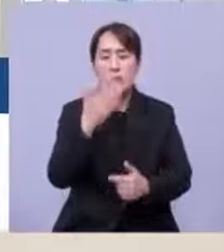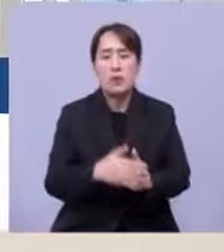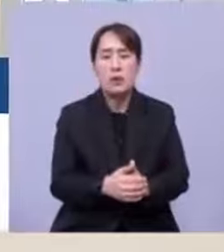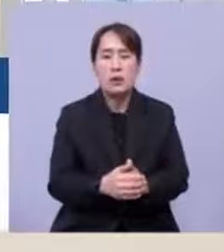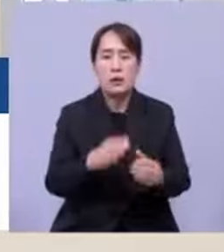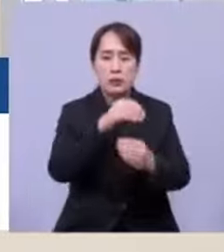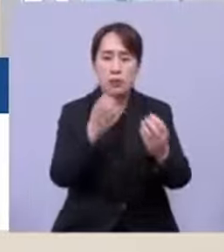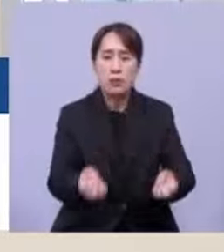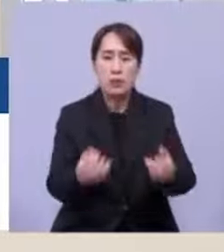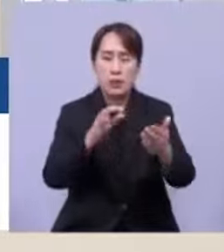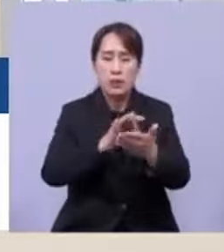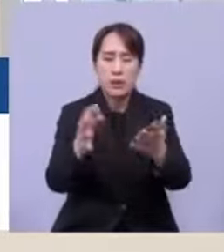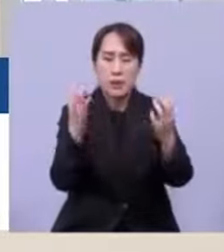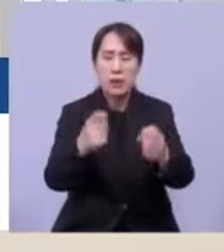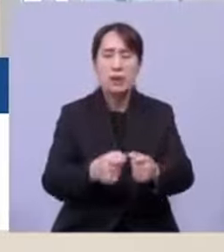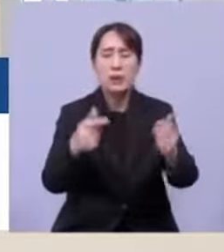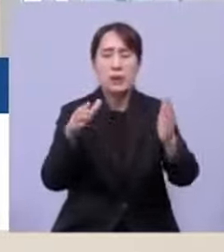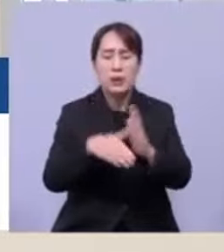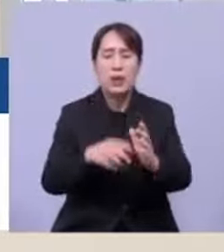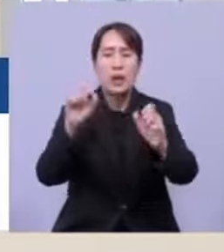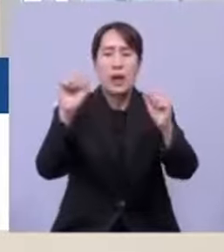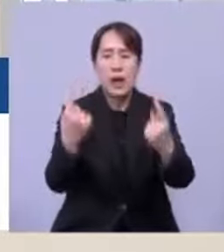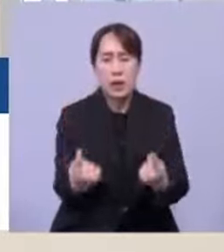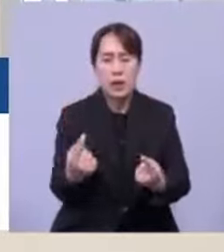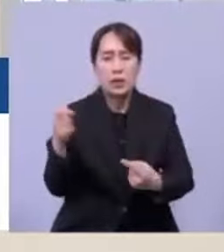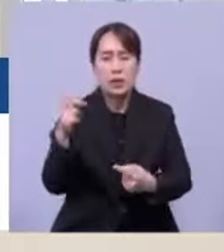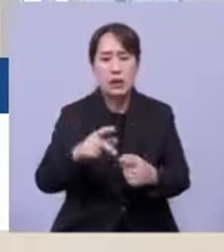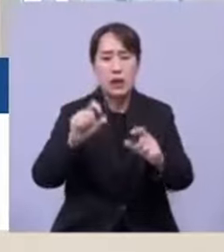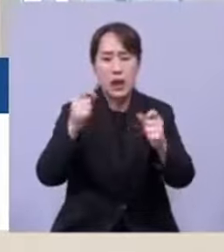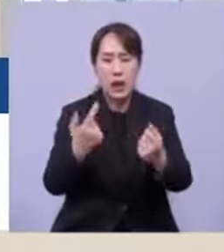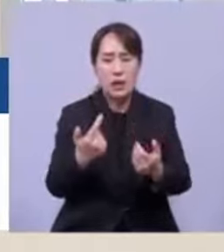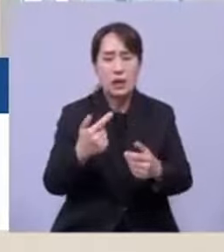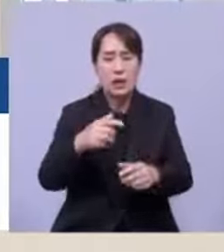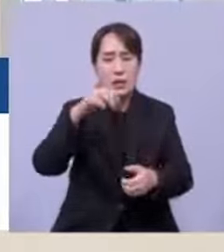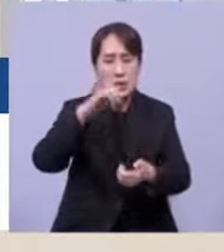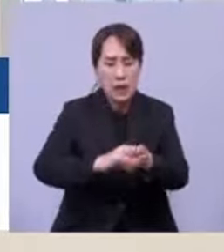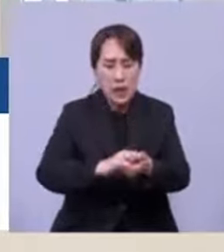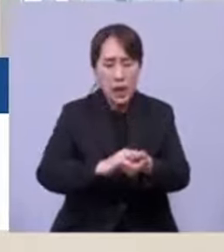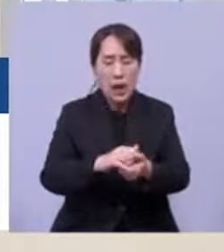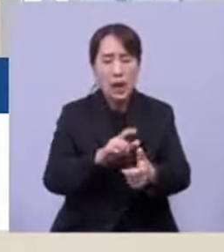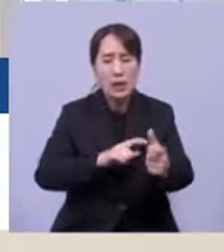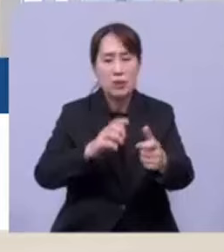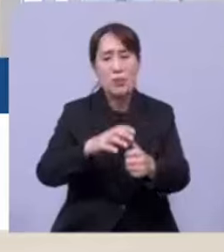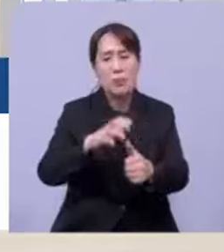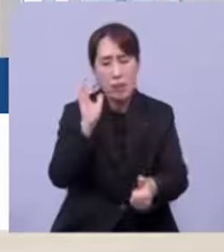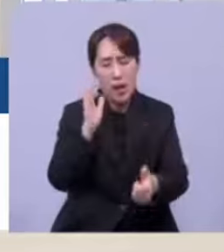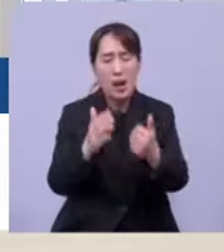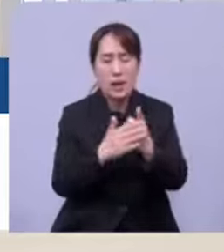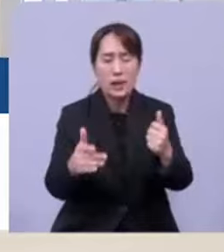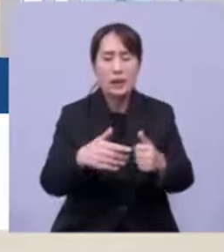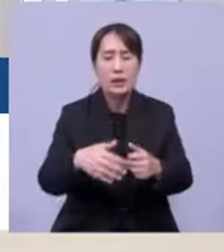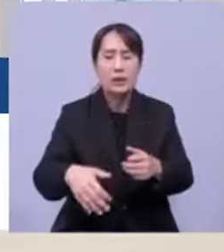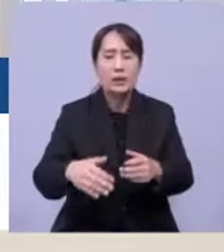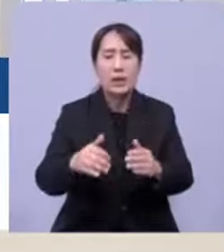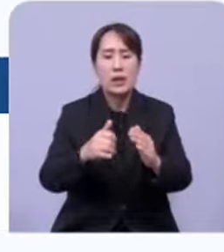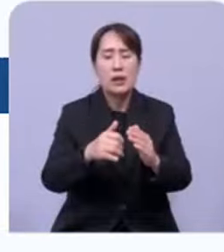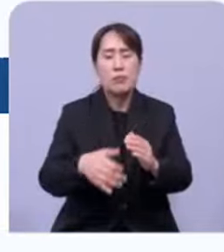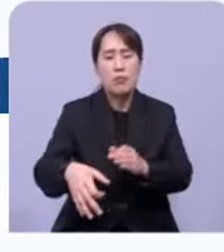소비가 집중되는 시기에 할인율 이라든가 할인 한도를 확대를 해서 좀 가게에 부담을